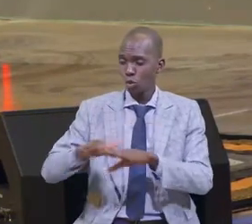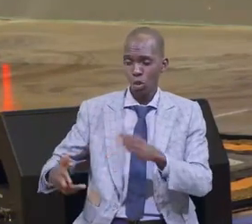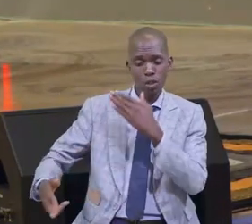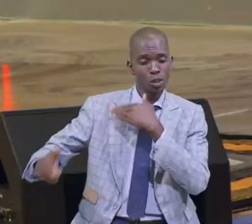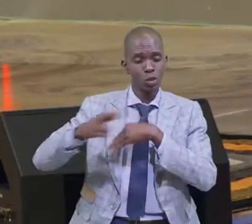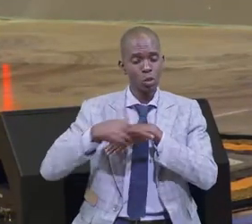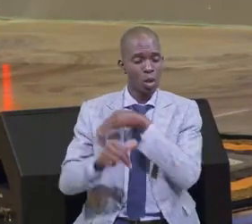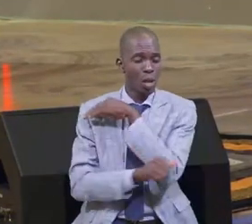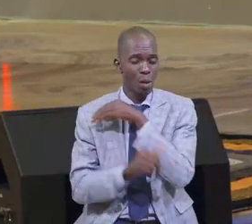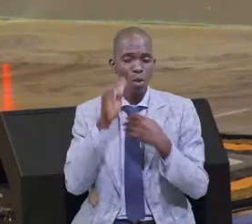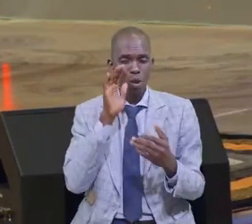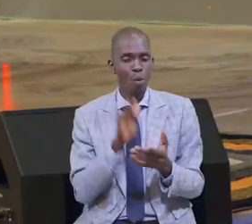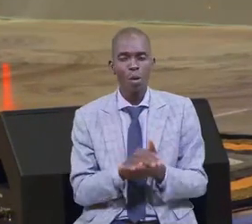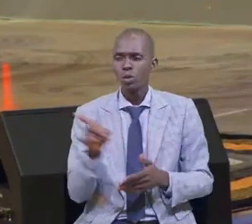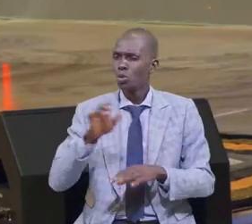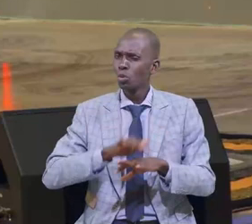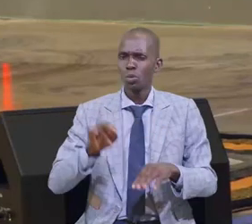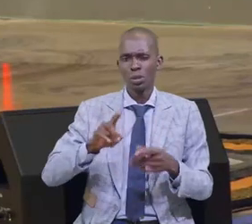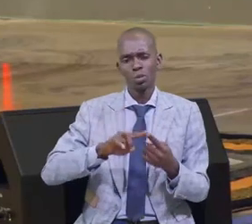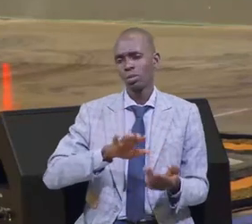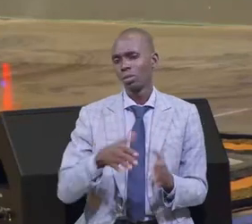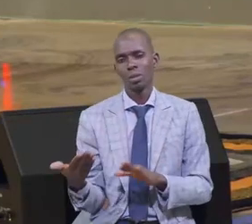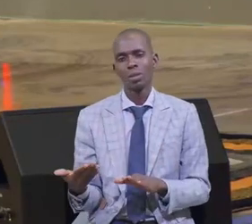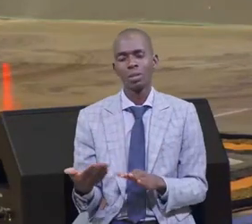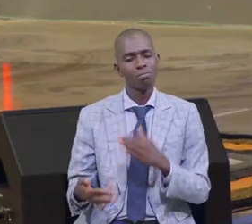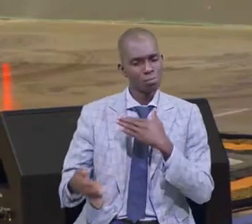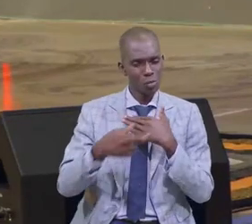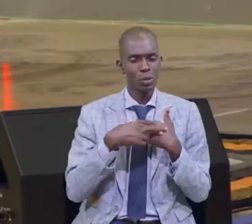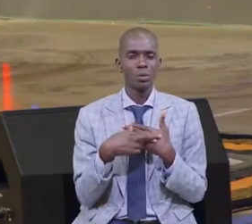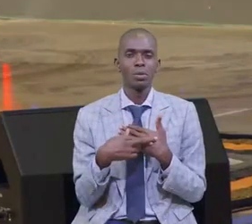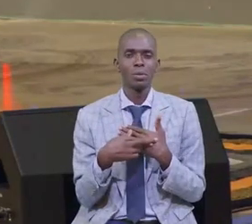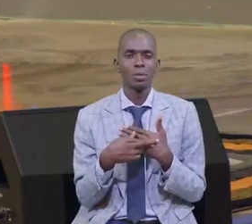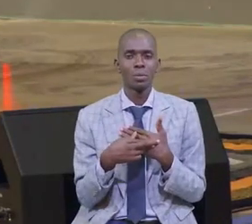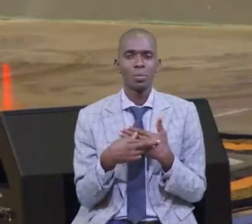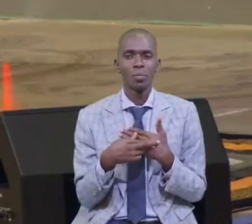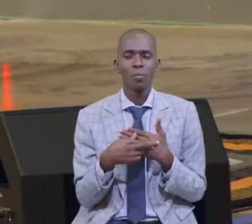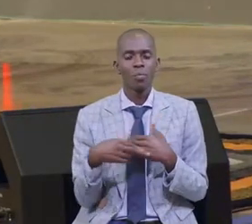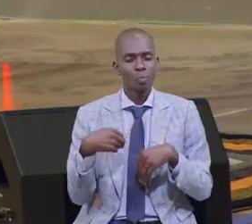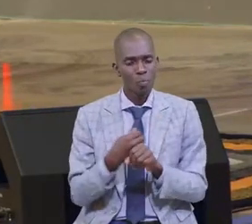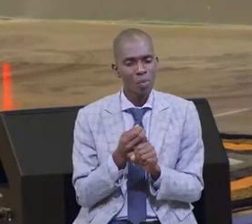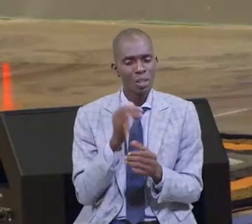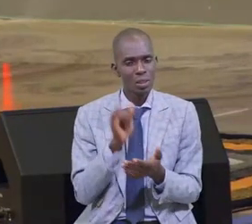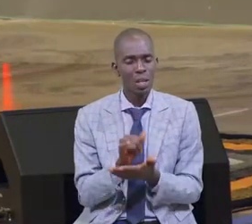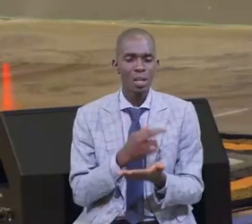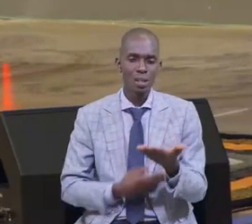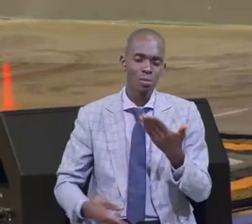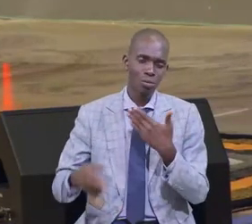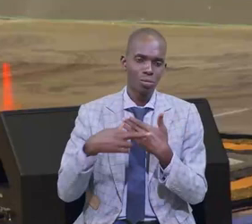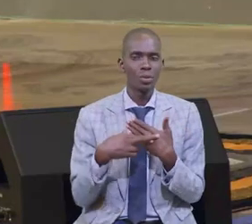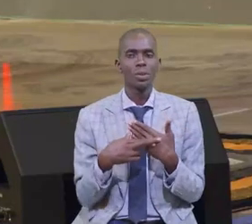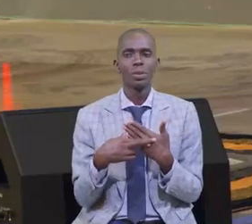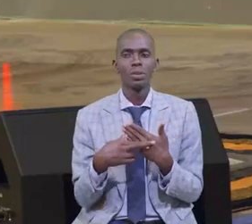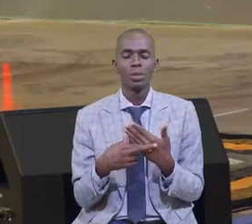à Abraham, tu vas mourir. Vous ne devez pas mourir. Restauré. Il faut faire la restitution